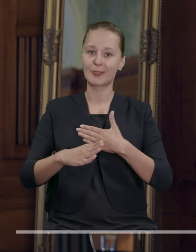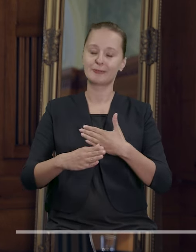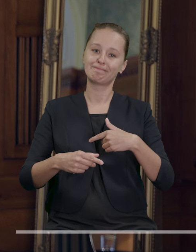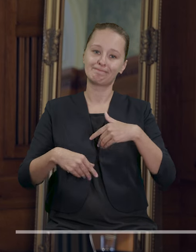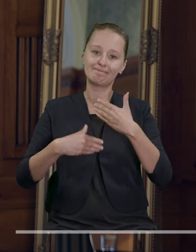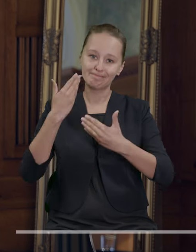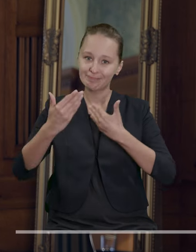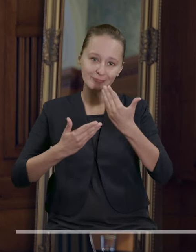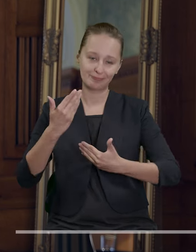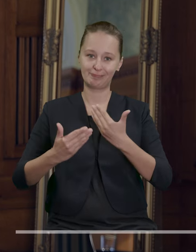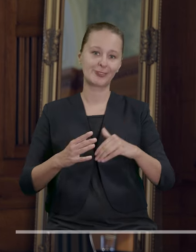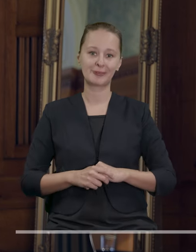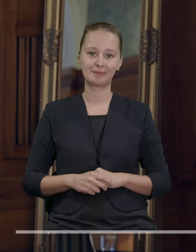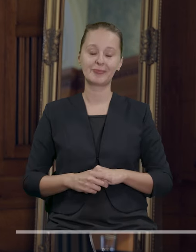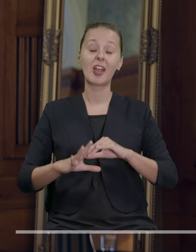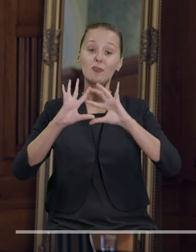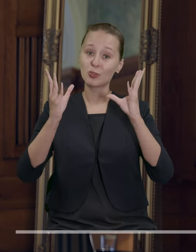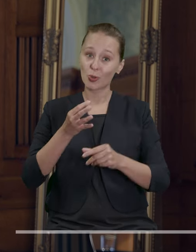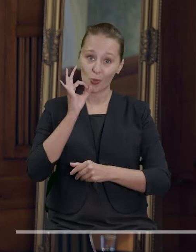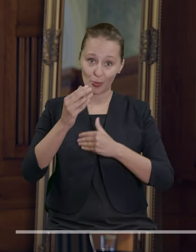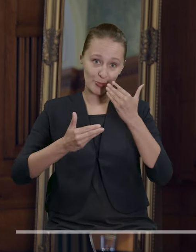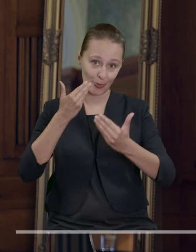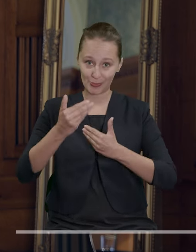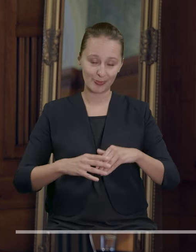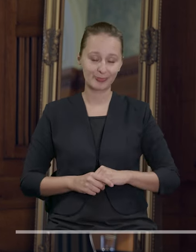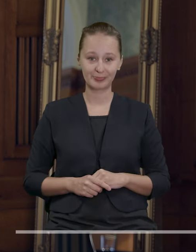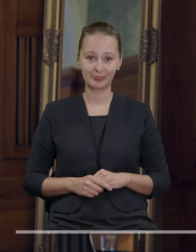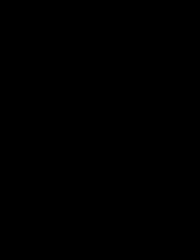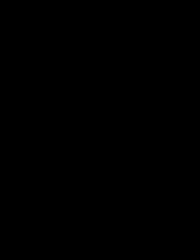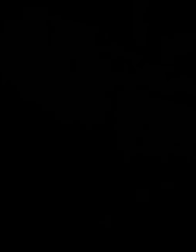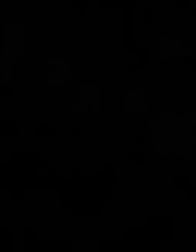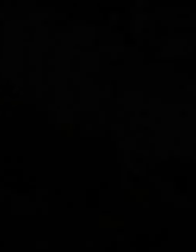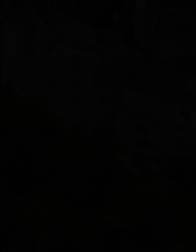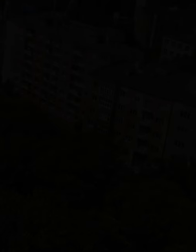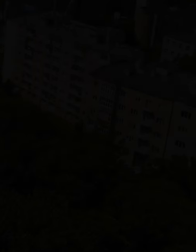najserdeczniejsze życzenia. Życzę wszystkiego, co najlepsze.